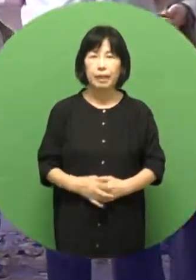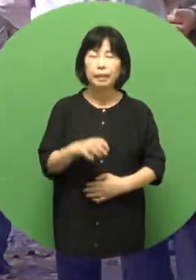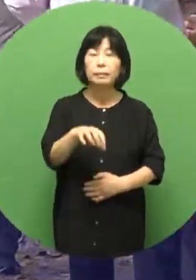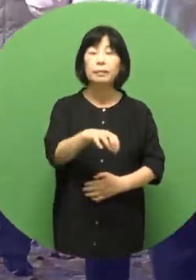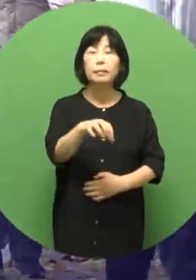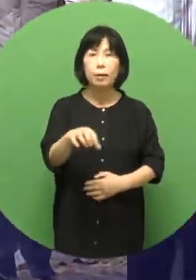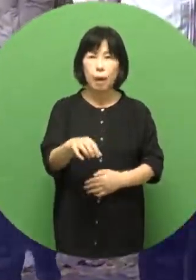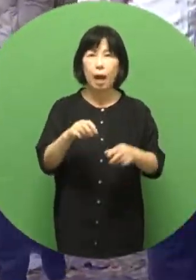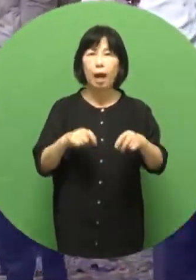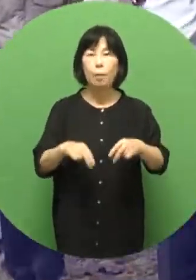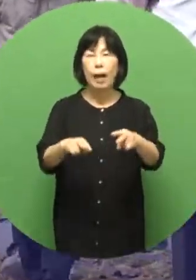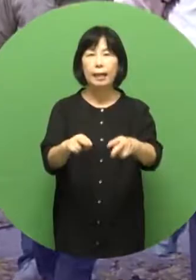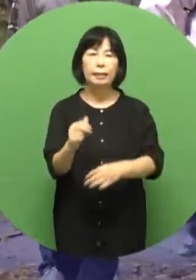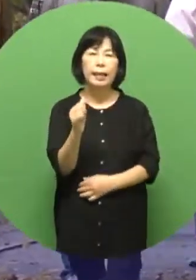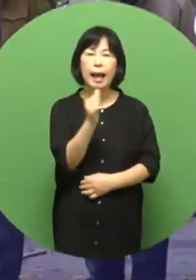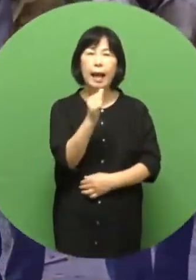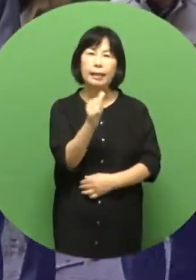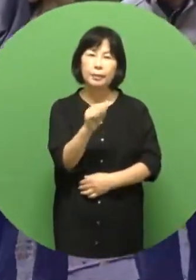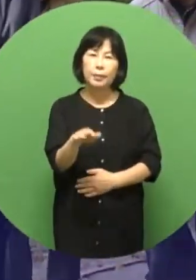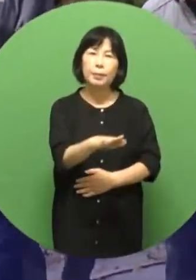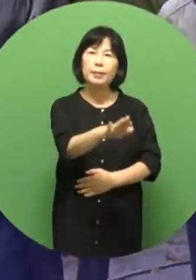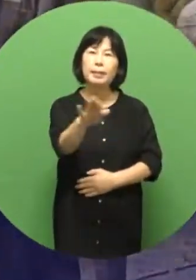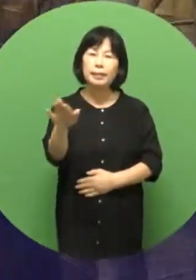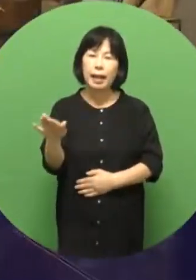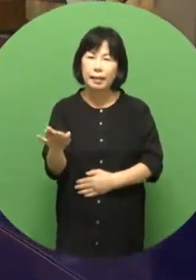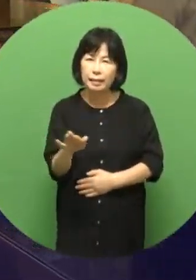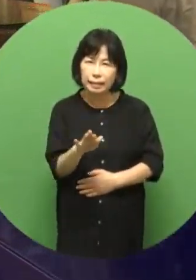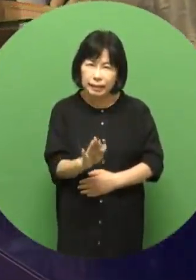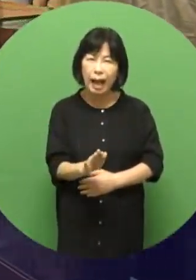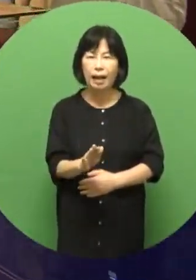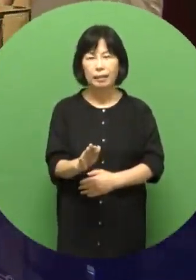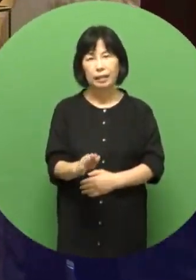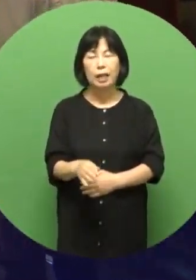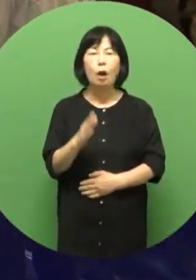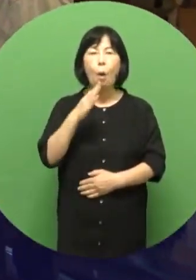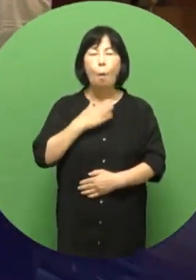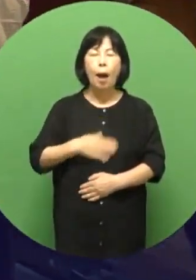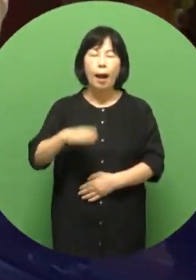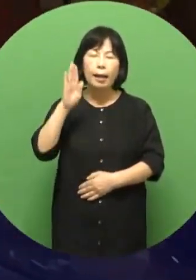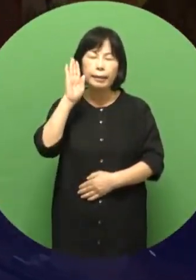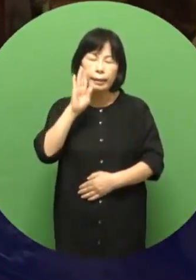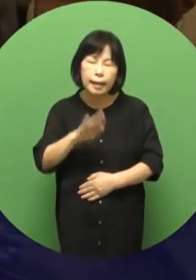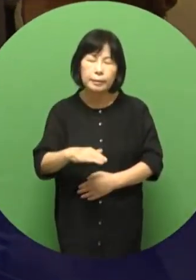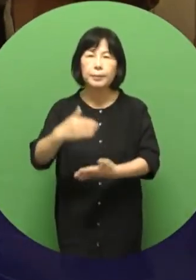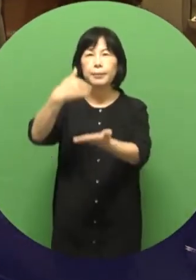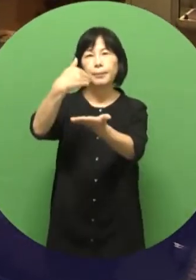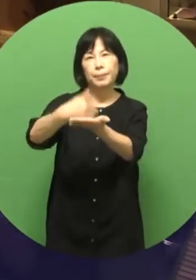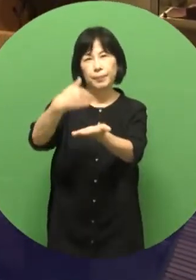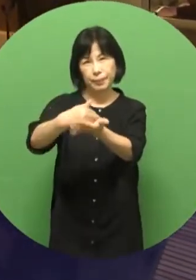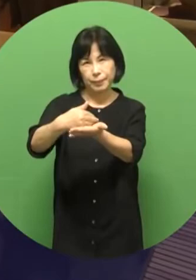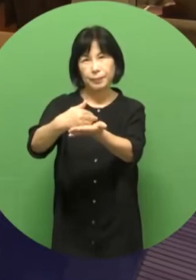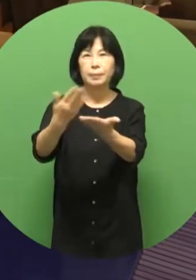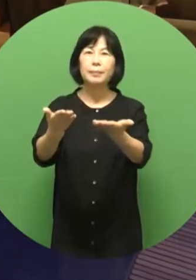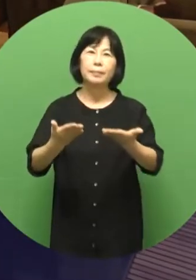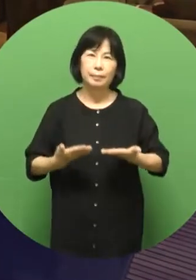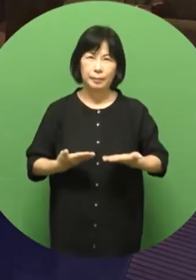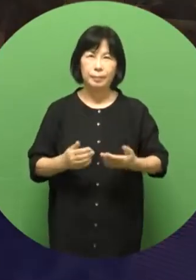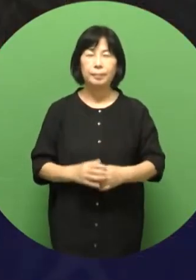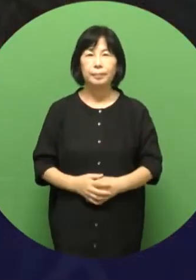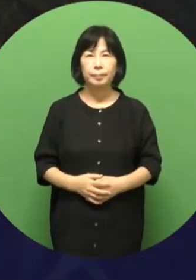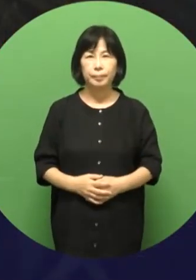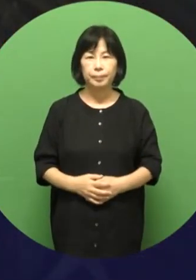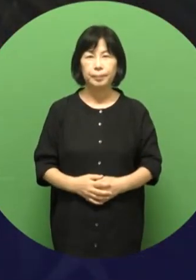現地ではボランティアガイドの皆さんが御所の遺跡の魅力を分かりやすく伝える活動を行っています。